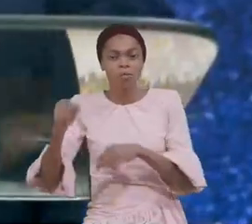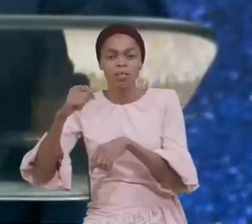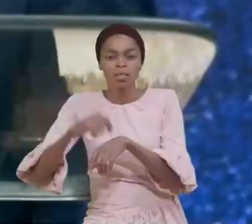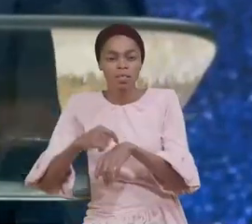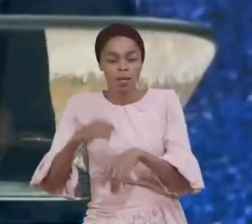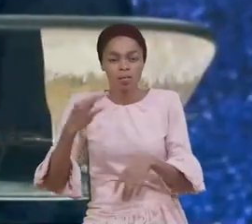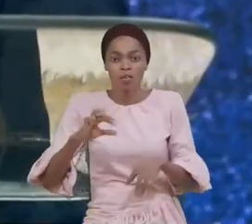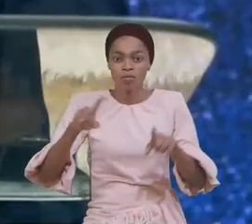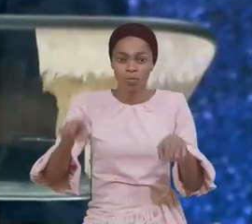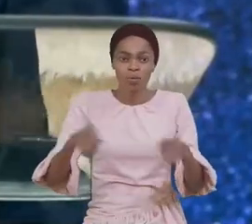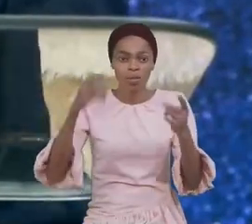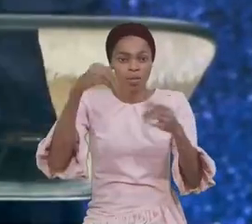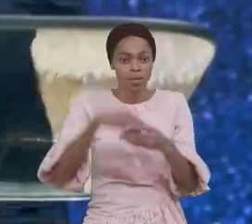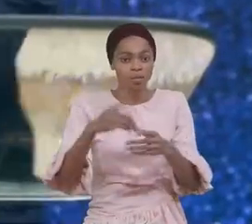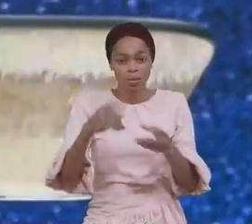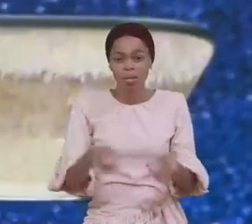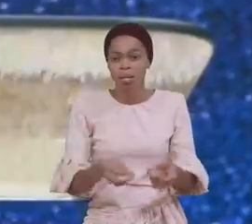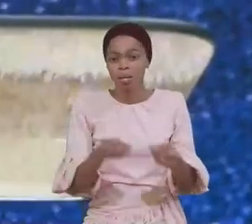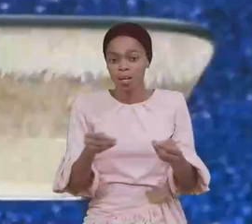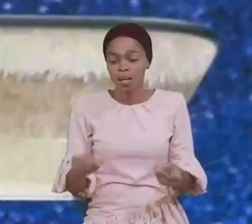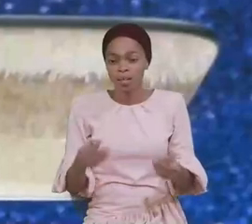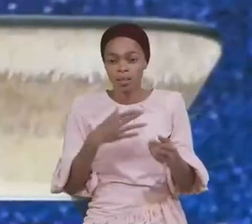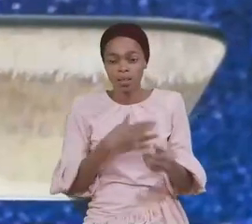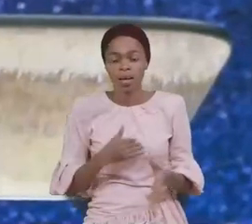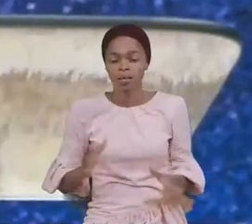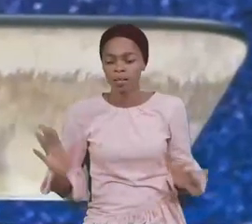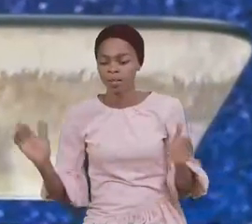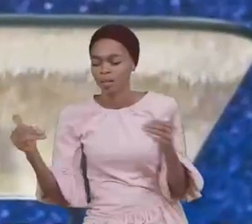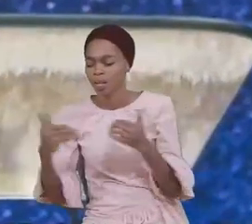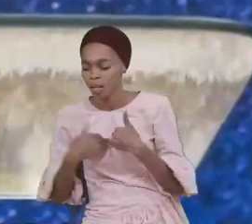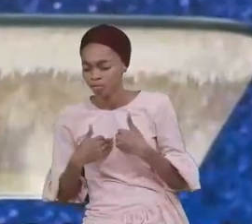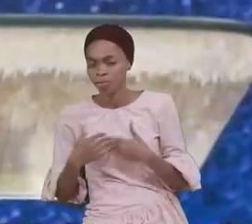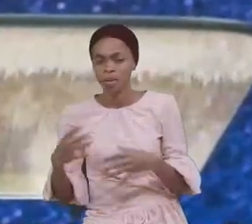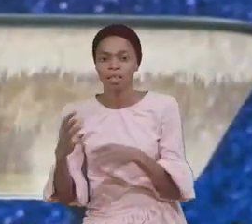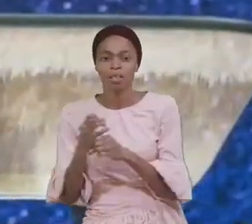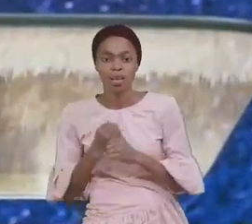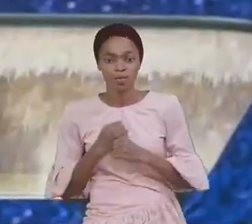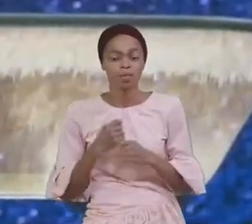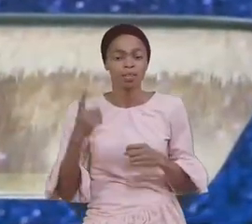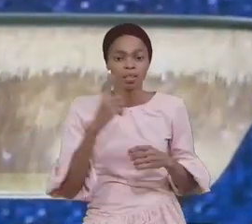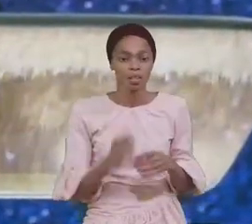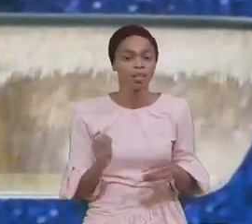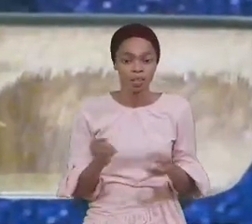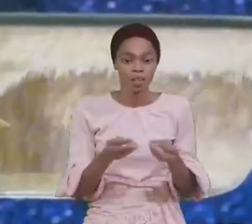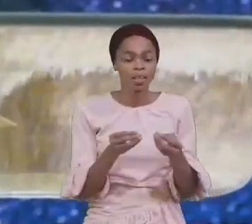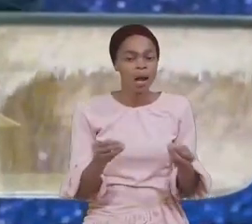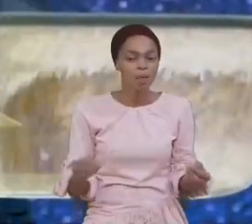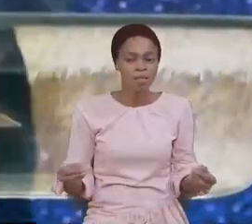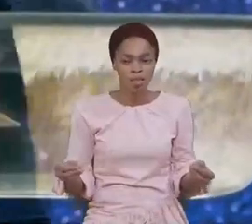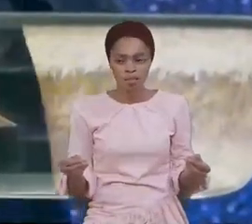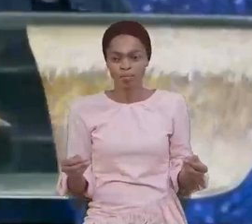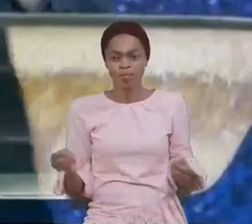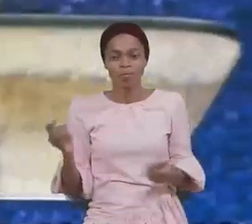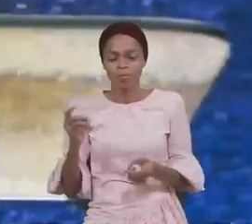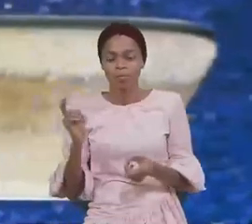Le temps d'entrer dans le pays et hériter le pays et amener l'héritage de Christ à